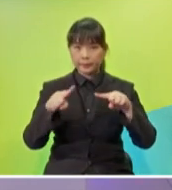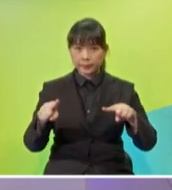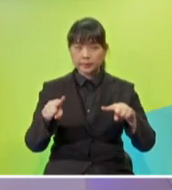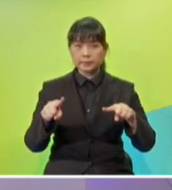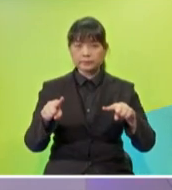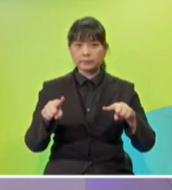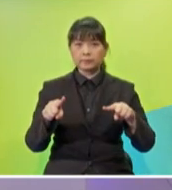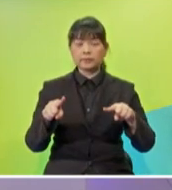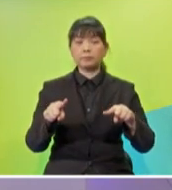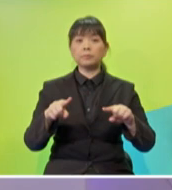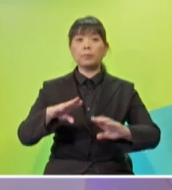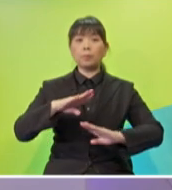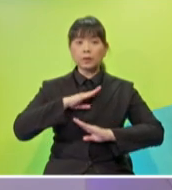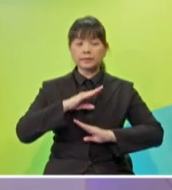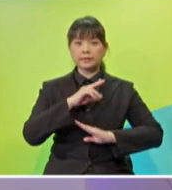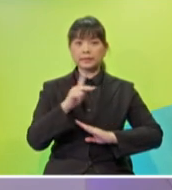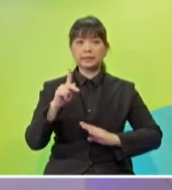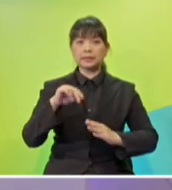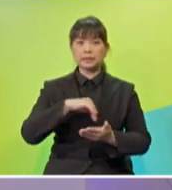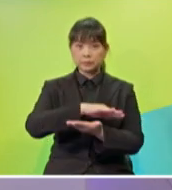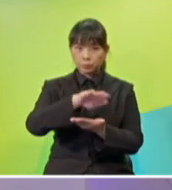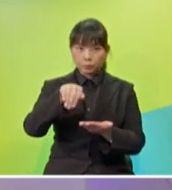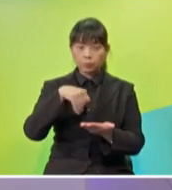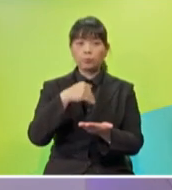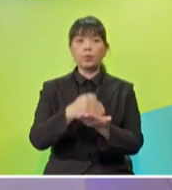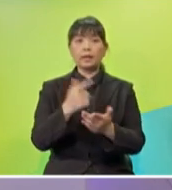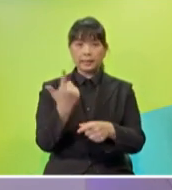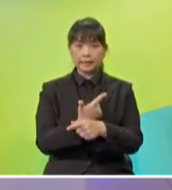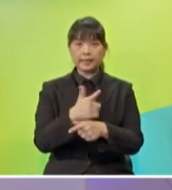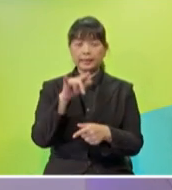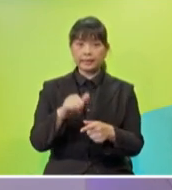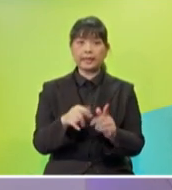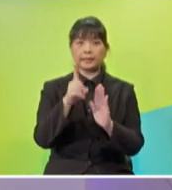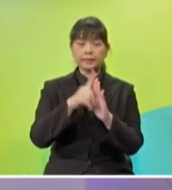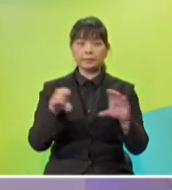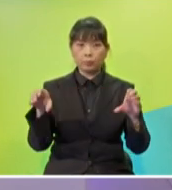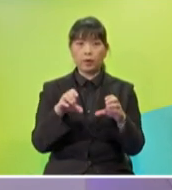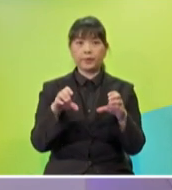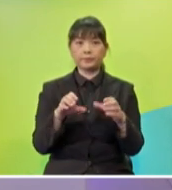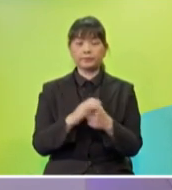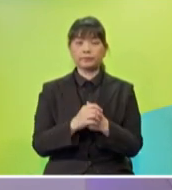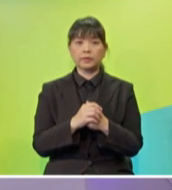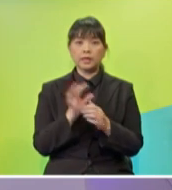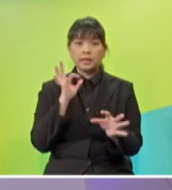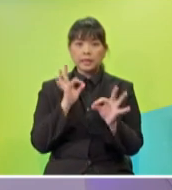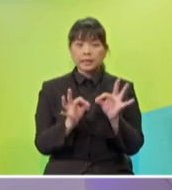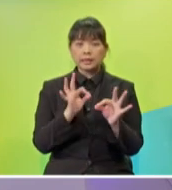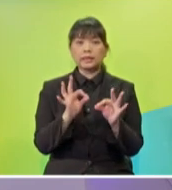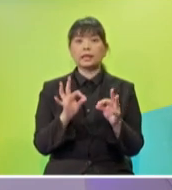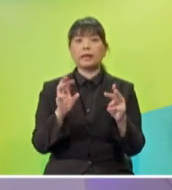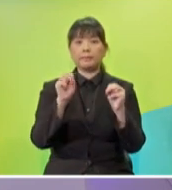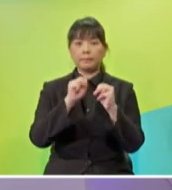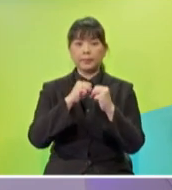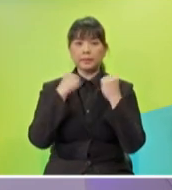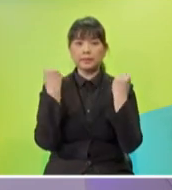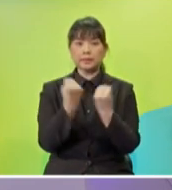memuaskan semua latihan yang dibuat itu yang dikatakan produktif semua orang